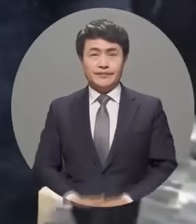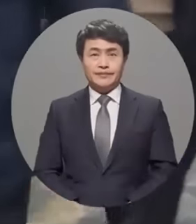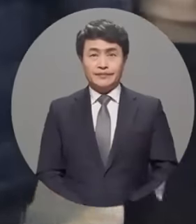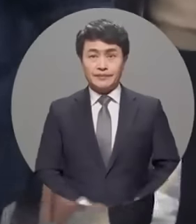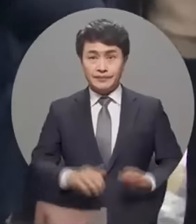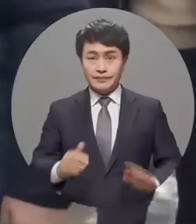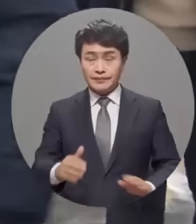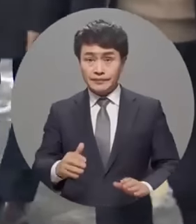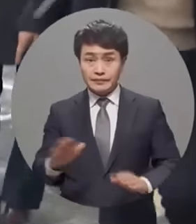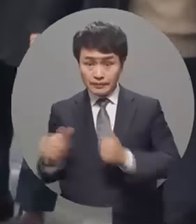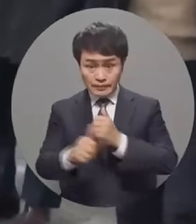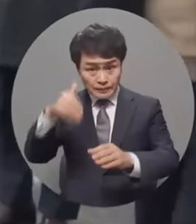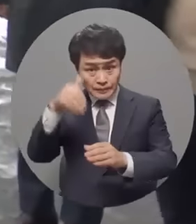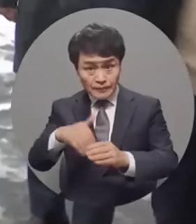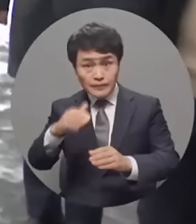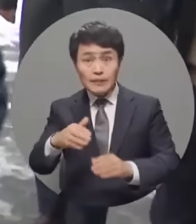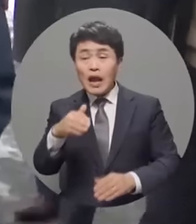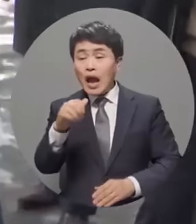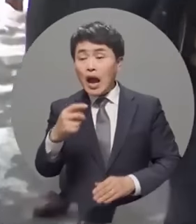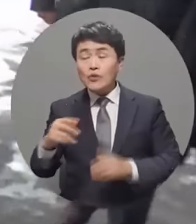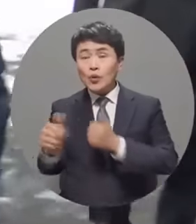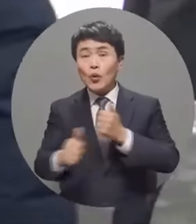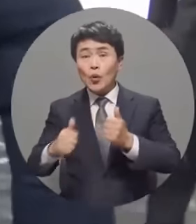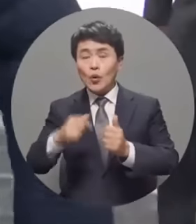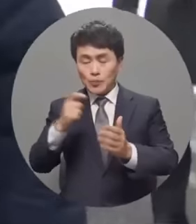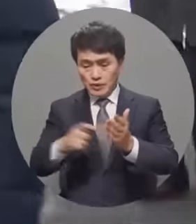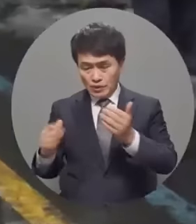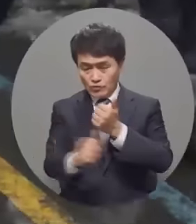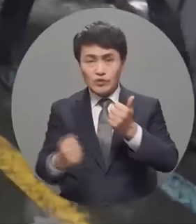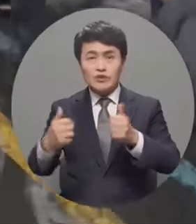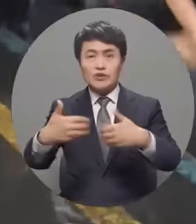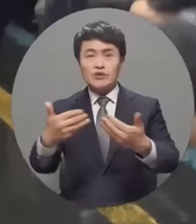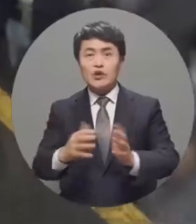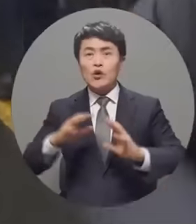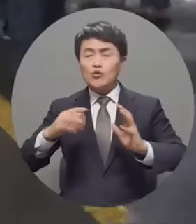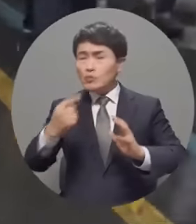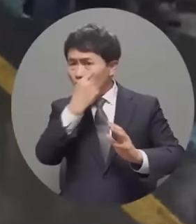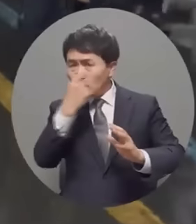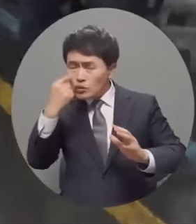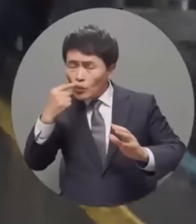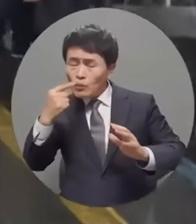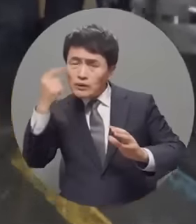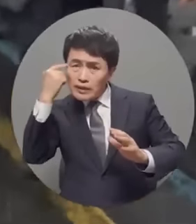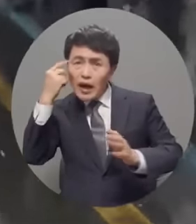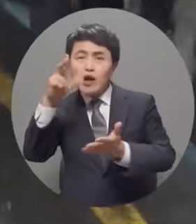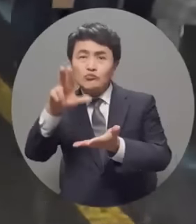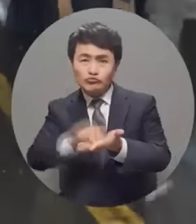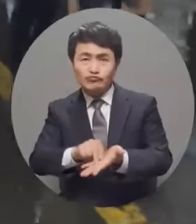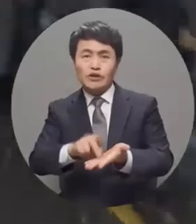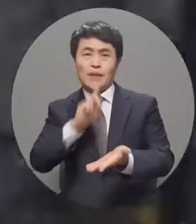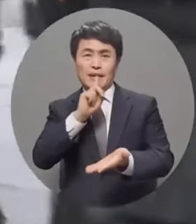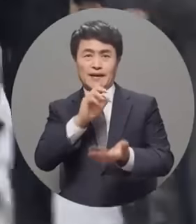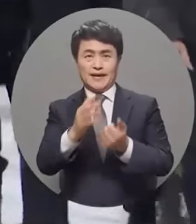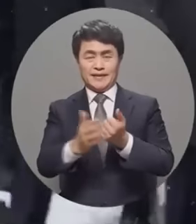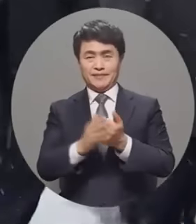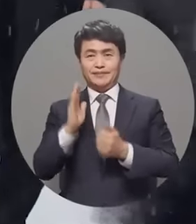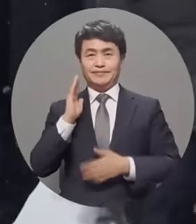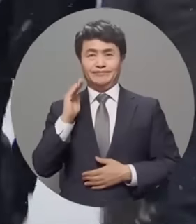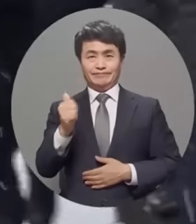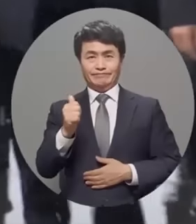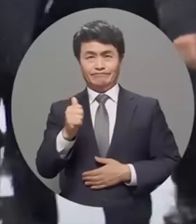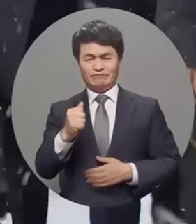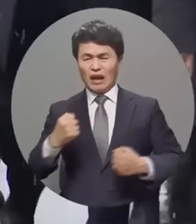총선을 앞두고는 당시 한동훈 국민의힘 비상대책위원장이 국민 눈높이에서 생각할 문제라고 언급하면서 대통령실과